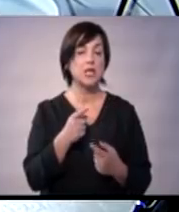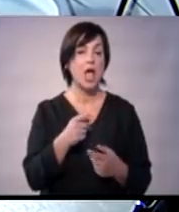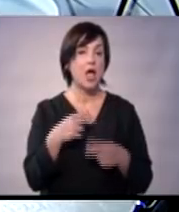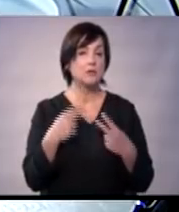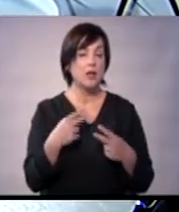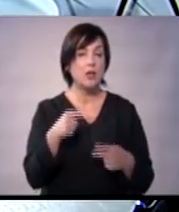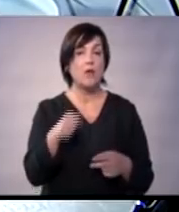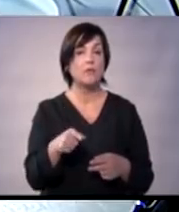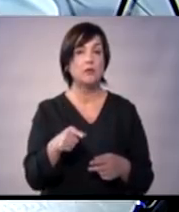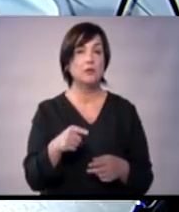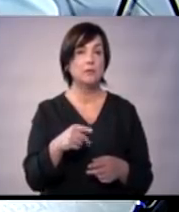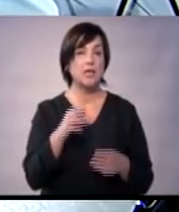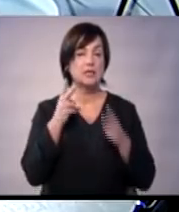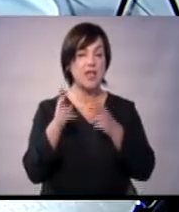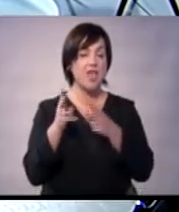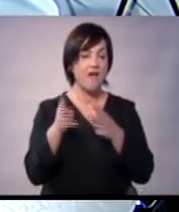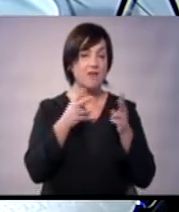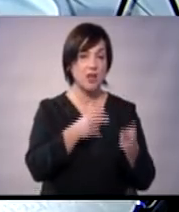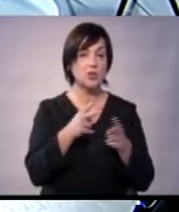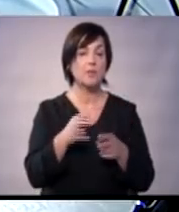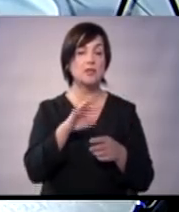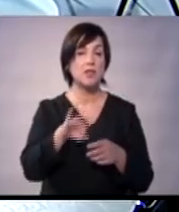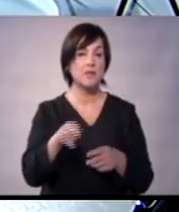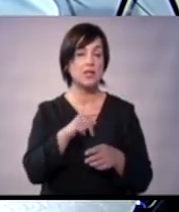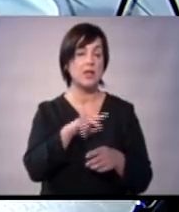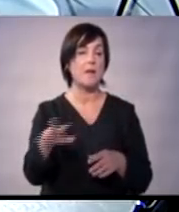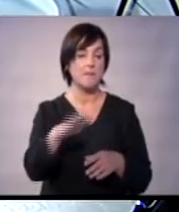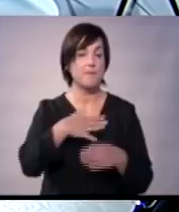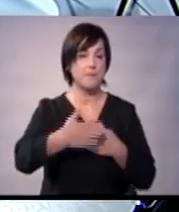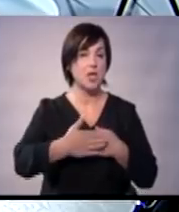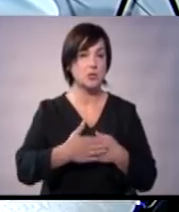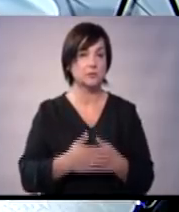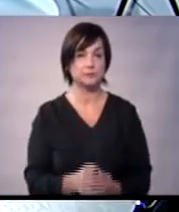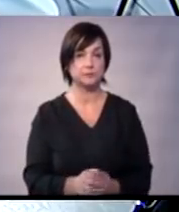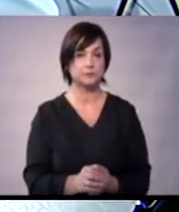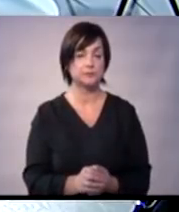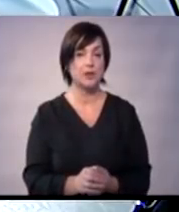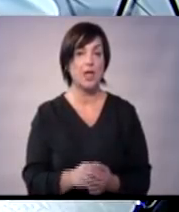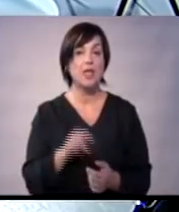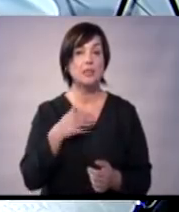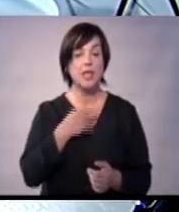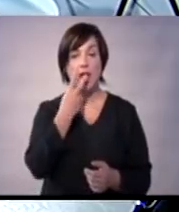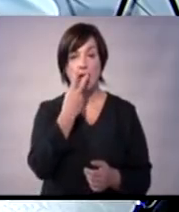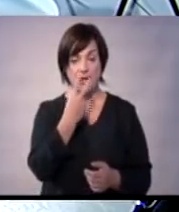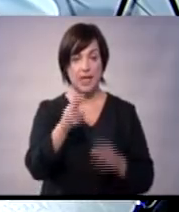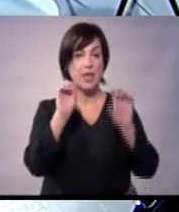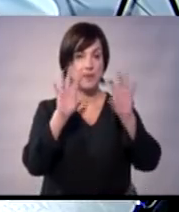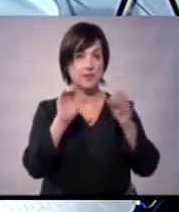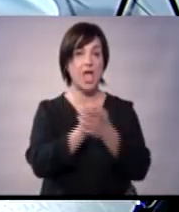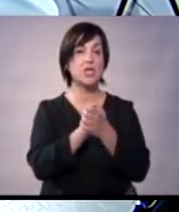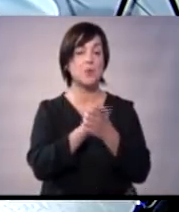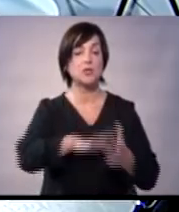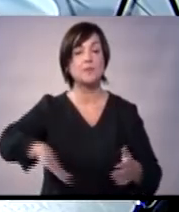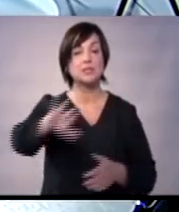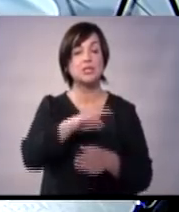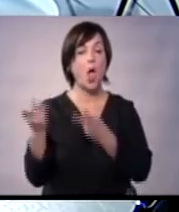и во ситуација да се навредуваме и да се деградираме едни со други. Вие гледаме емисијата, ви поздравувам сите